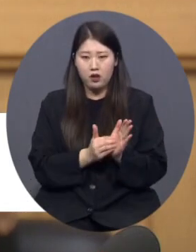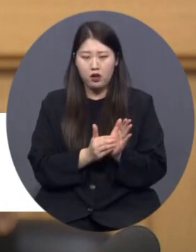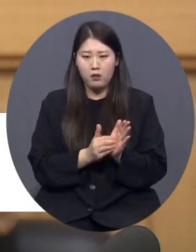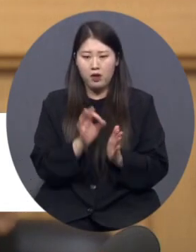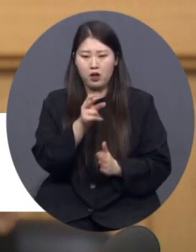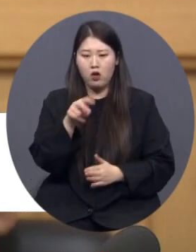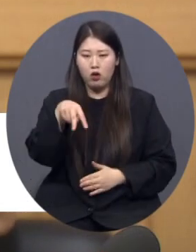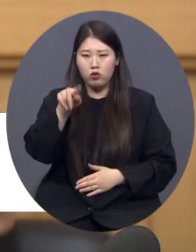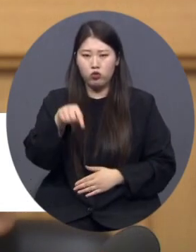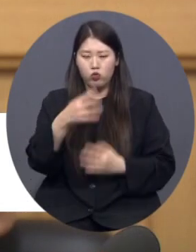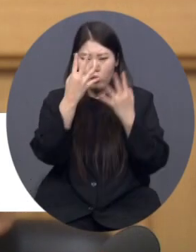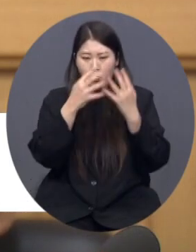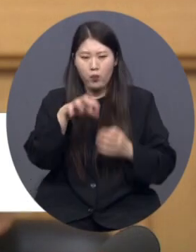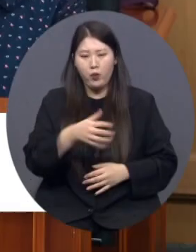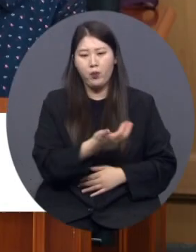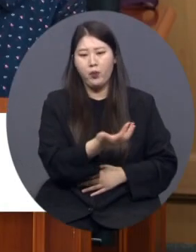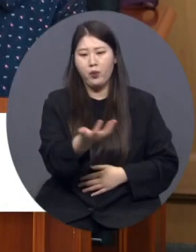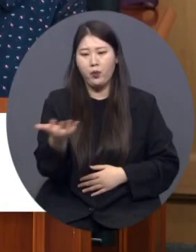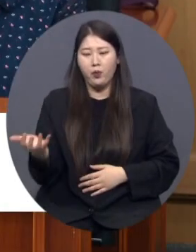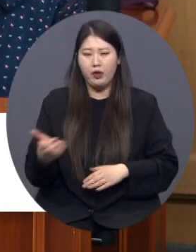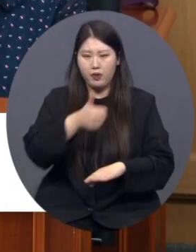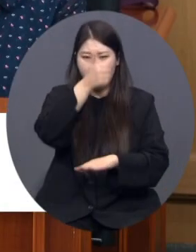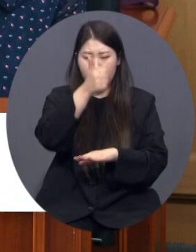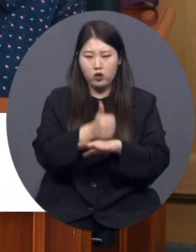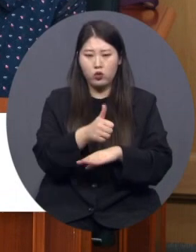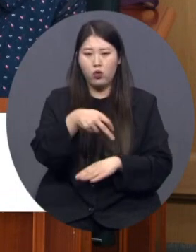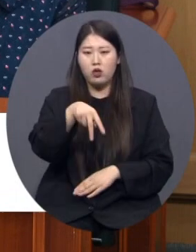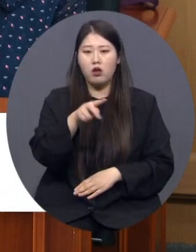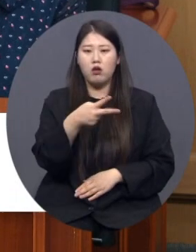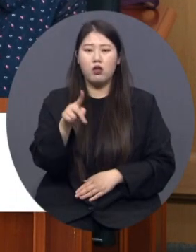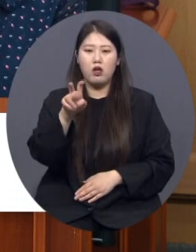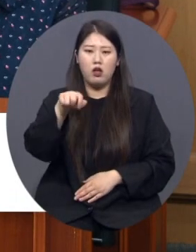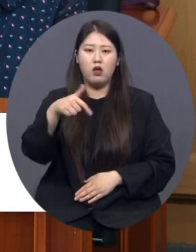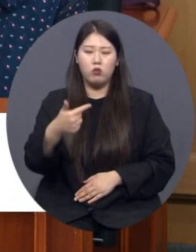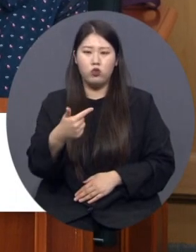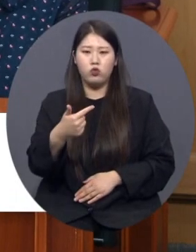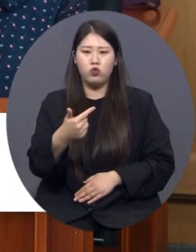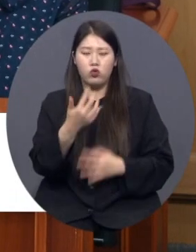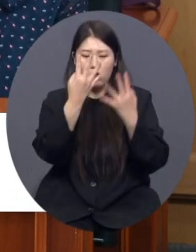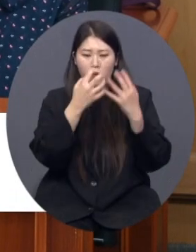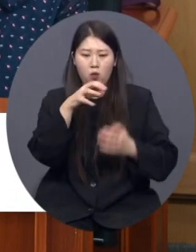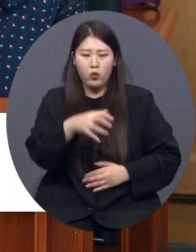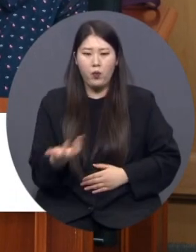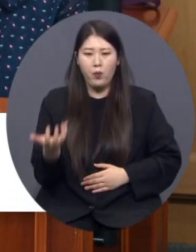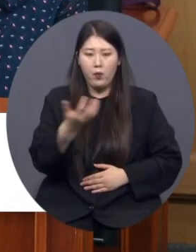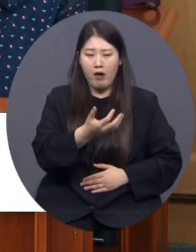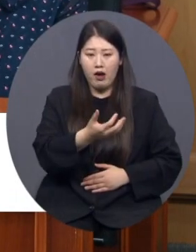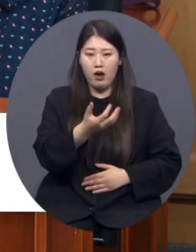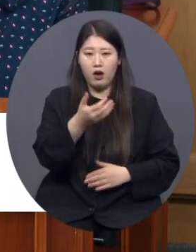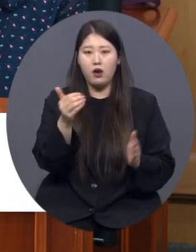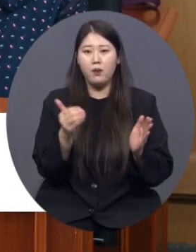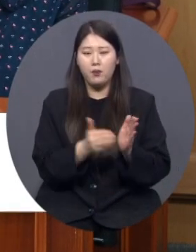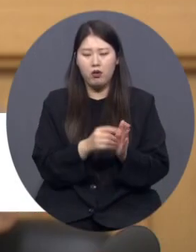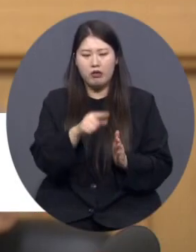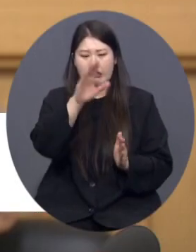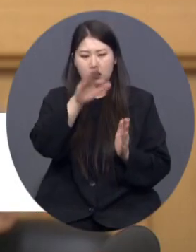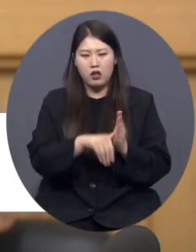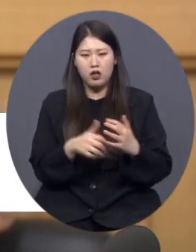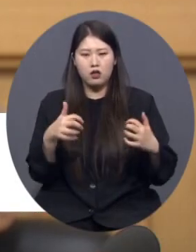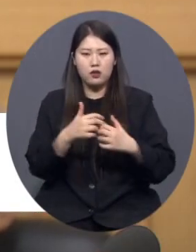거쳐서 최종 서대문 교도소에 계셨는데 그때 유기가 터져서 지금 횡불된 상태입니다. 지금 사망 신고도 안돼